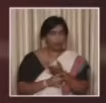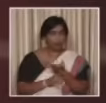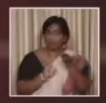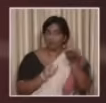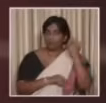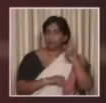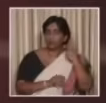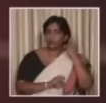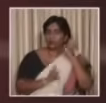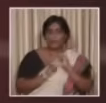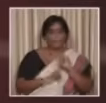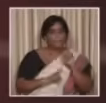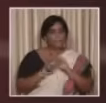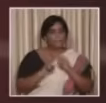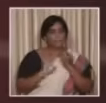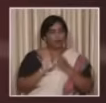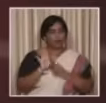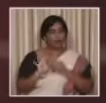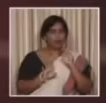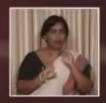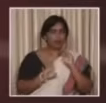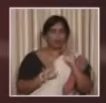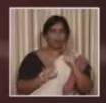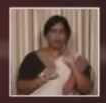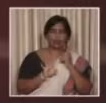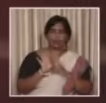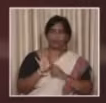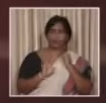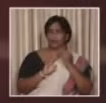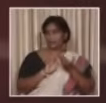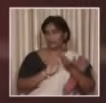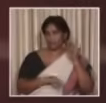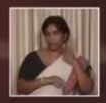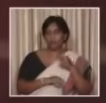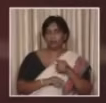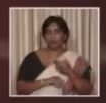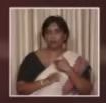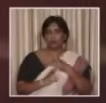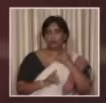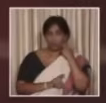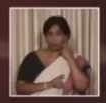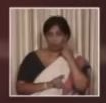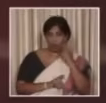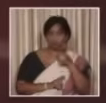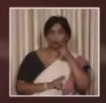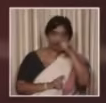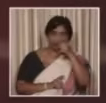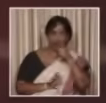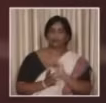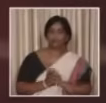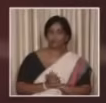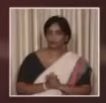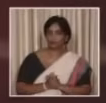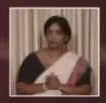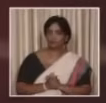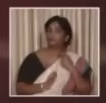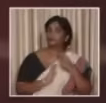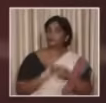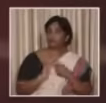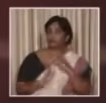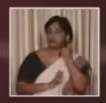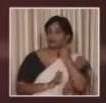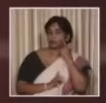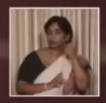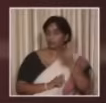අපි දන්නවා පාර්ලිමේන්තුව මීට දශක 4ක 5කට පෙර මට වැඩිය හොඳින් ඔබතුමා තමයි දන්නේ මේ රටේ ඉන්න